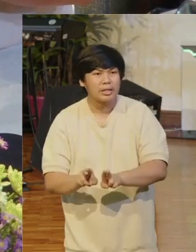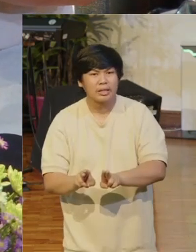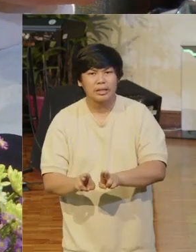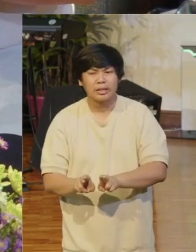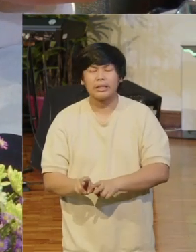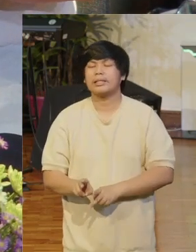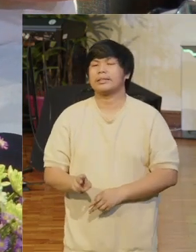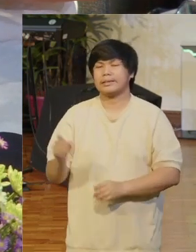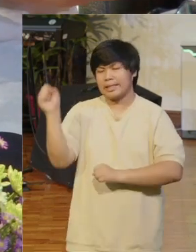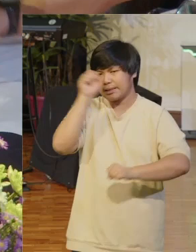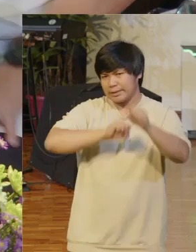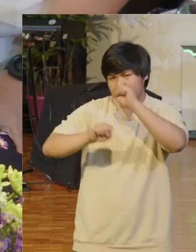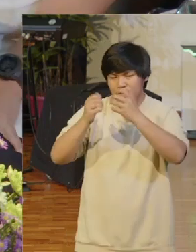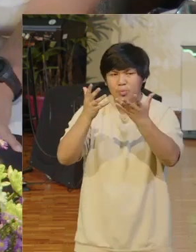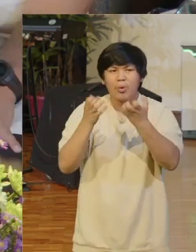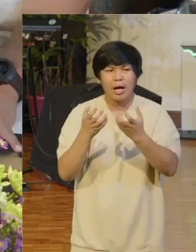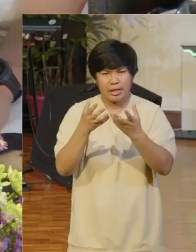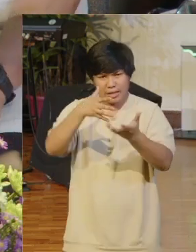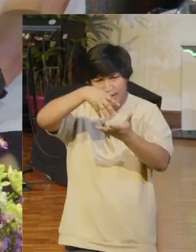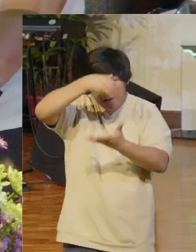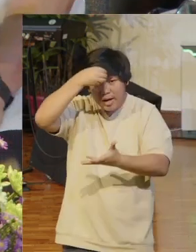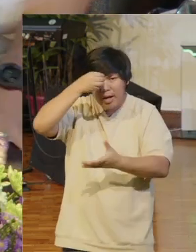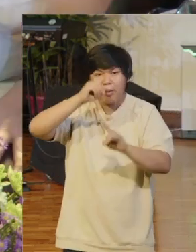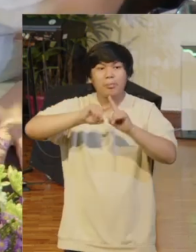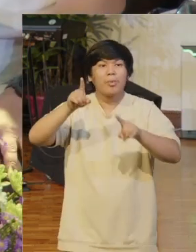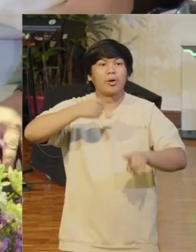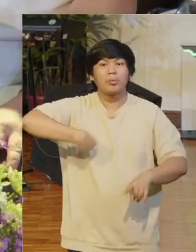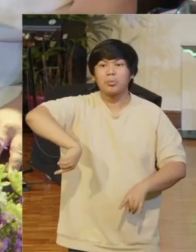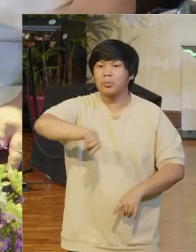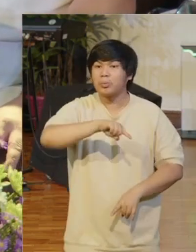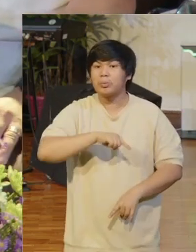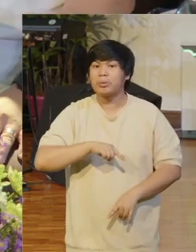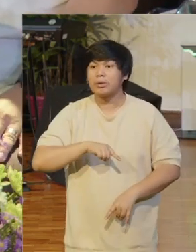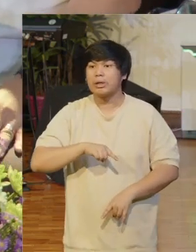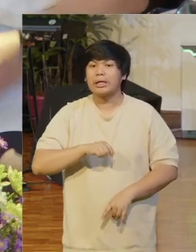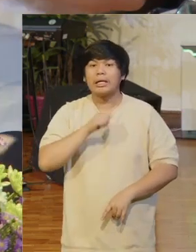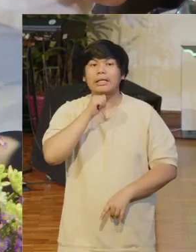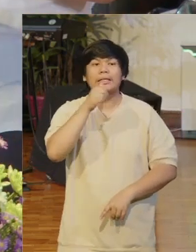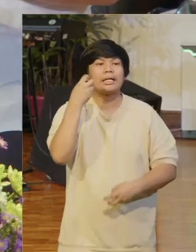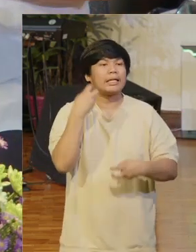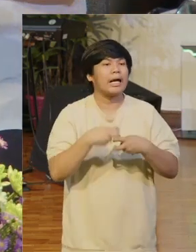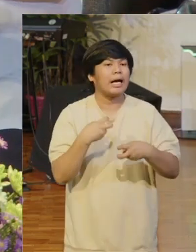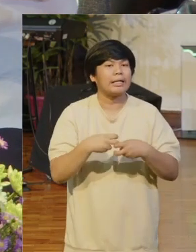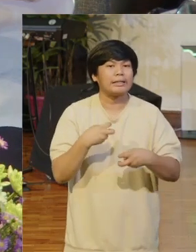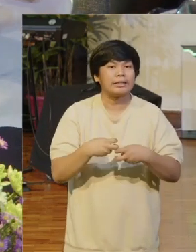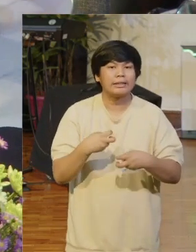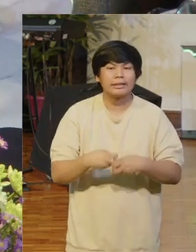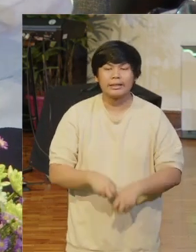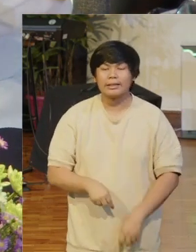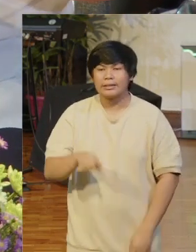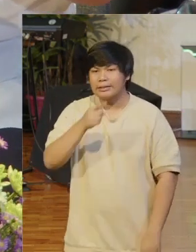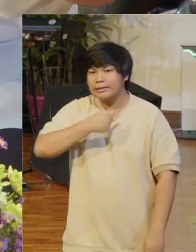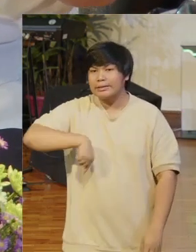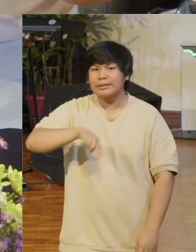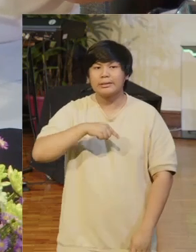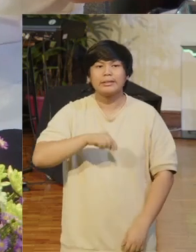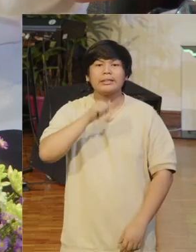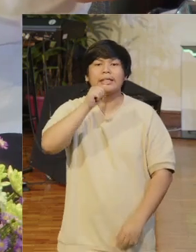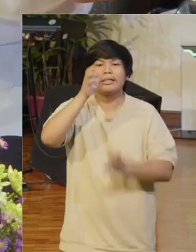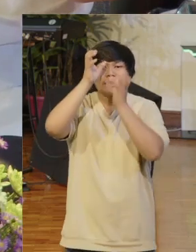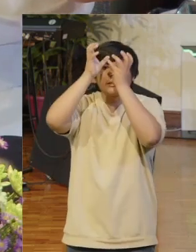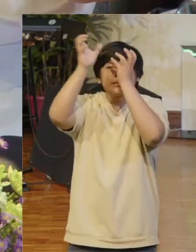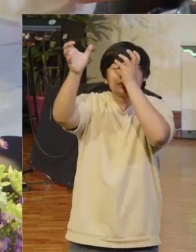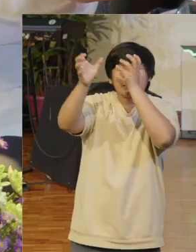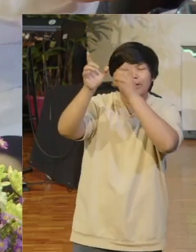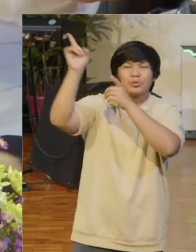yun. Tayo alam na natin. Wala tayong ginastos. Yung mga mangmang tayo, hindi katulad nila, mga